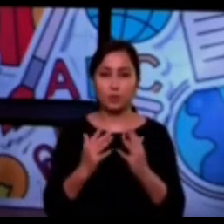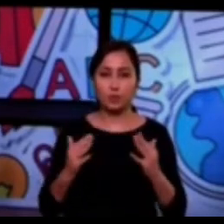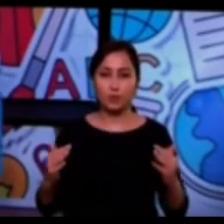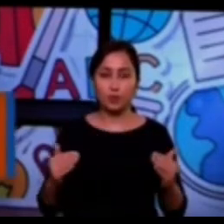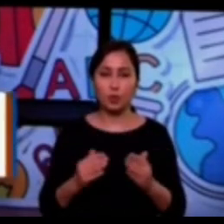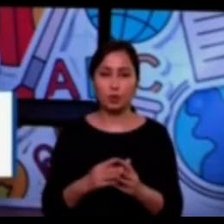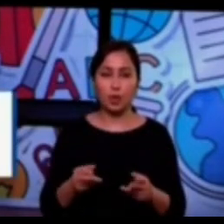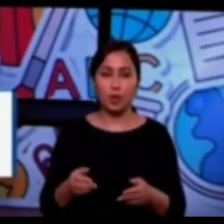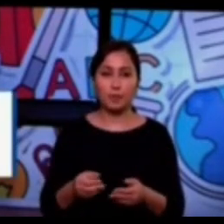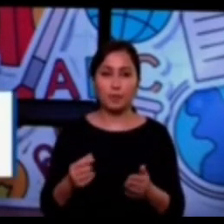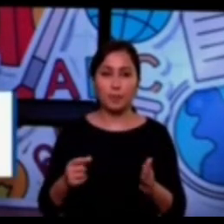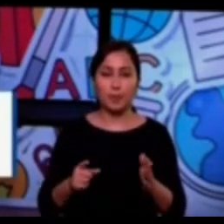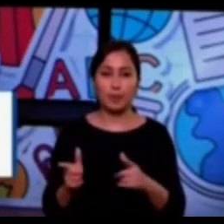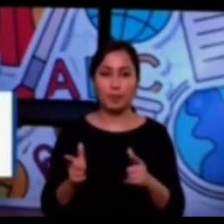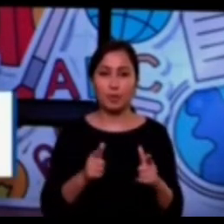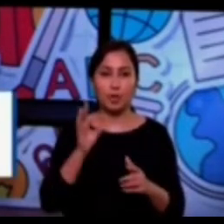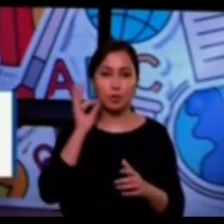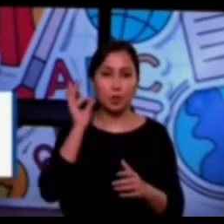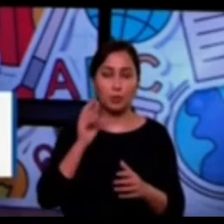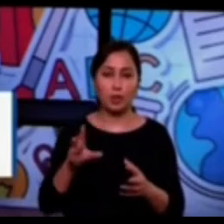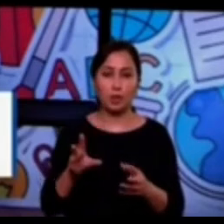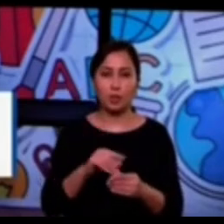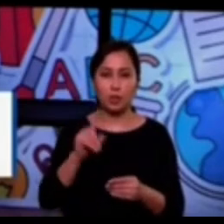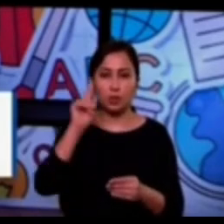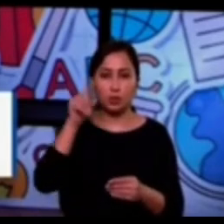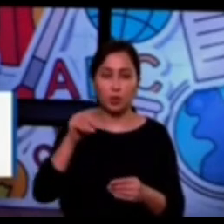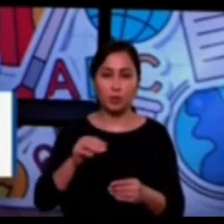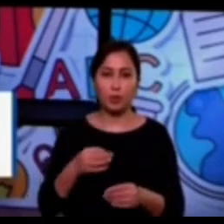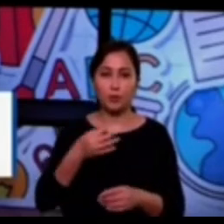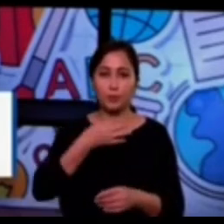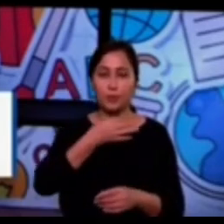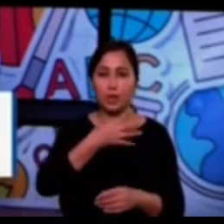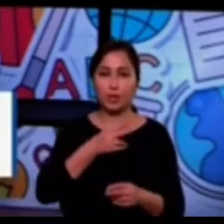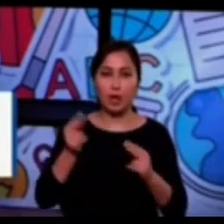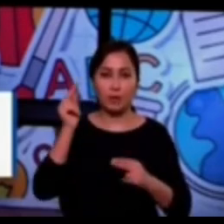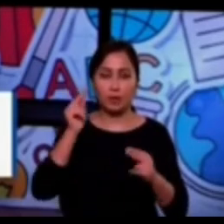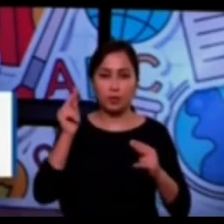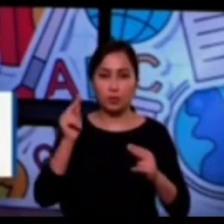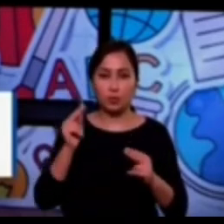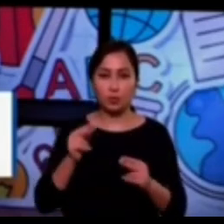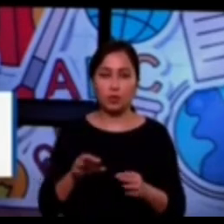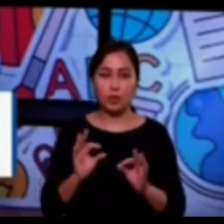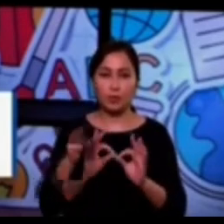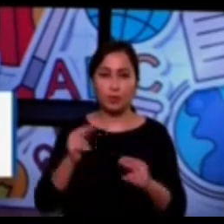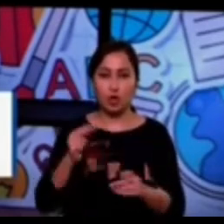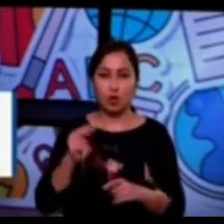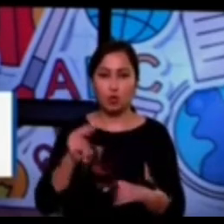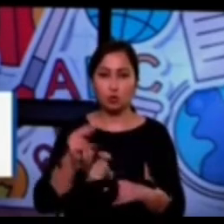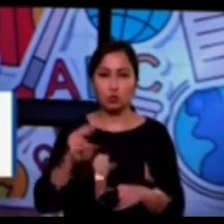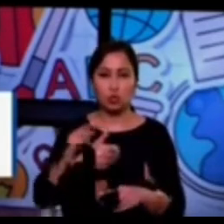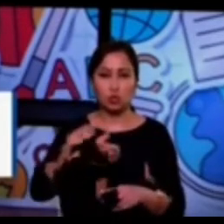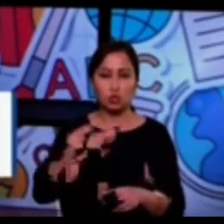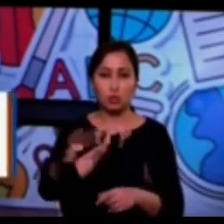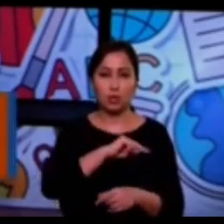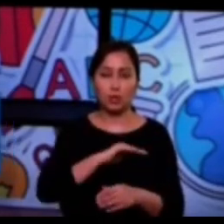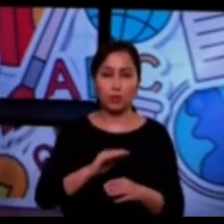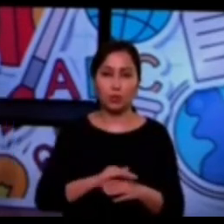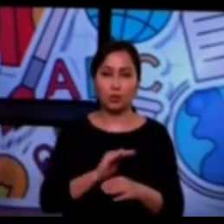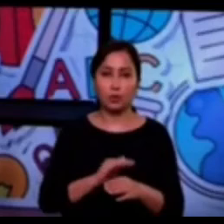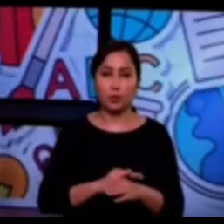нас осень. Надеюсь, что вам урок понравился. Вы работали отлично. Вы